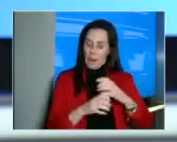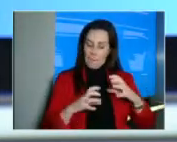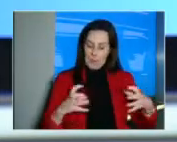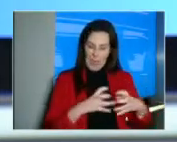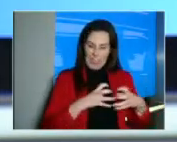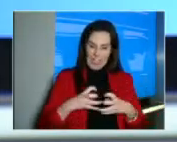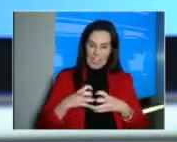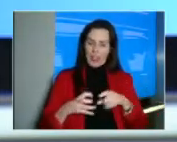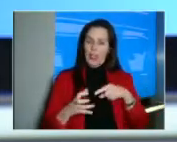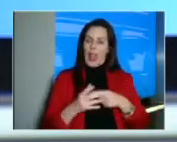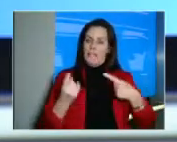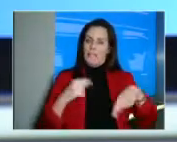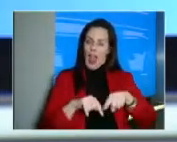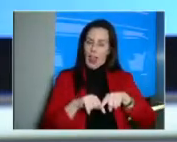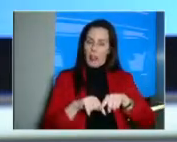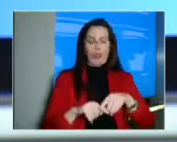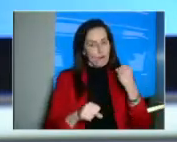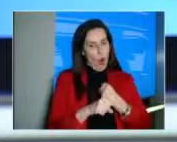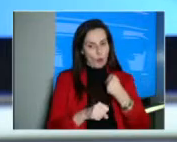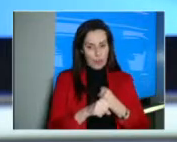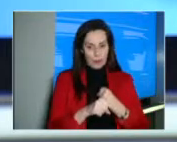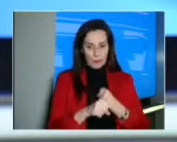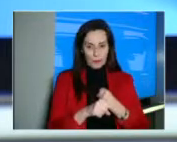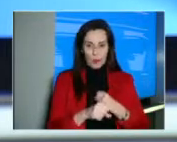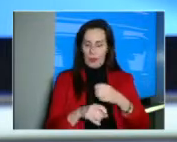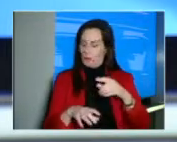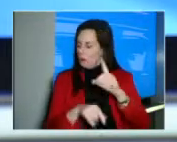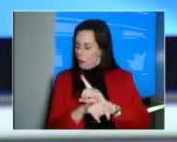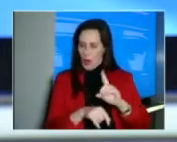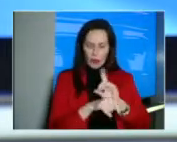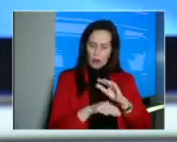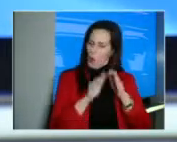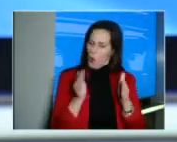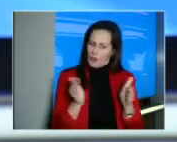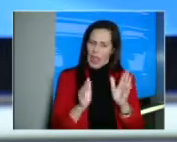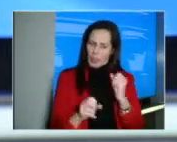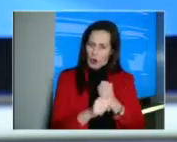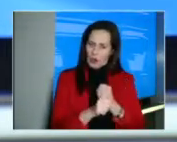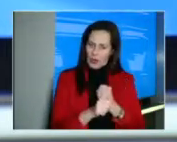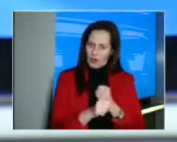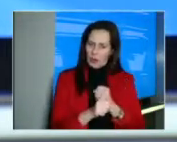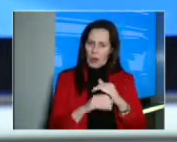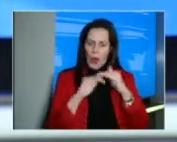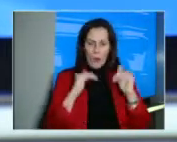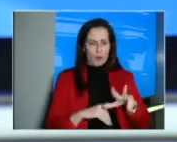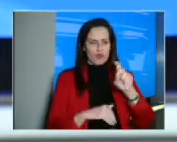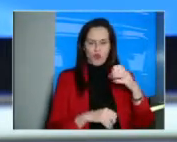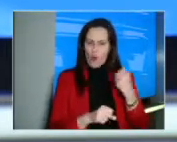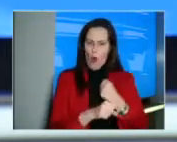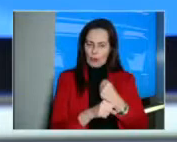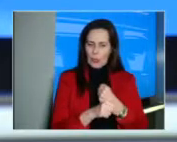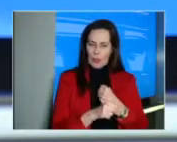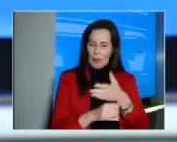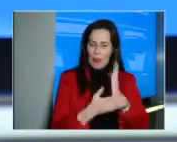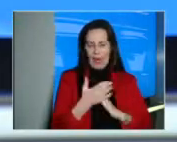הכנסת שמהווים את הוועדה הסטטוטורית ועובדים. בין בחירות לבחירות אנחנו גוף קטן ויעיל. אוקיי. פחות מ-30 עובדים בחלקויות